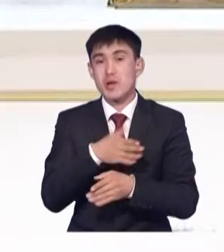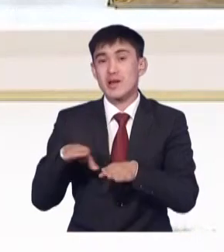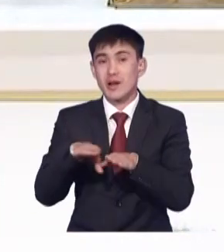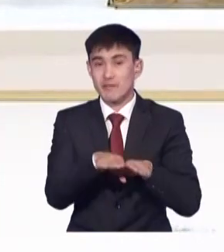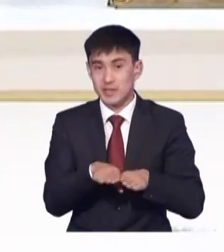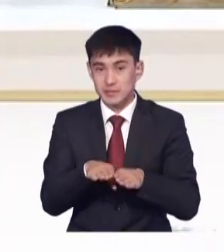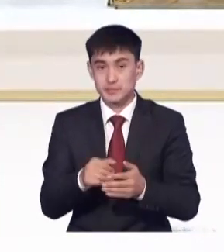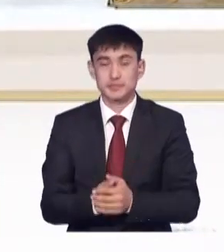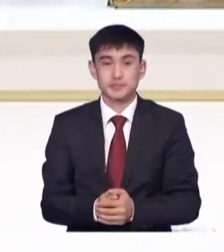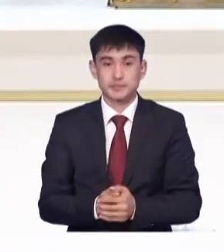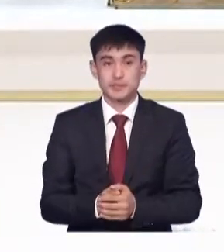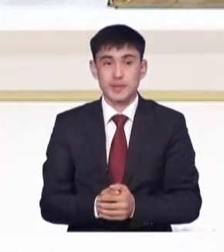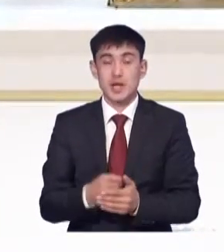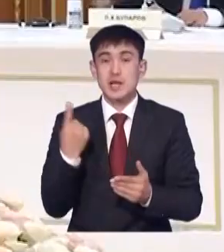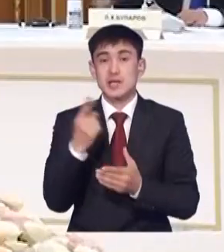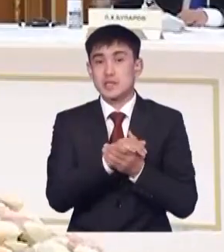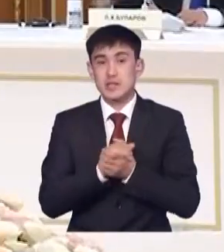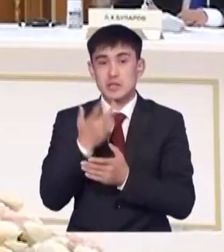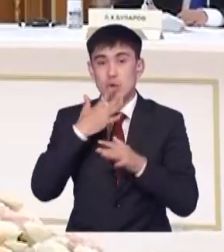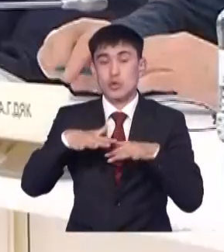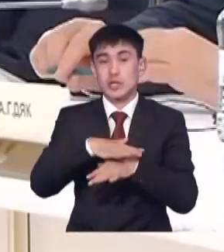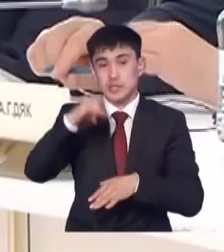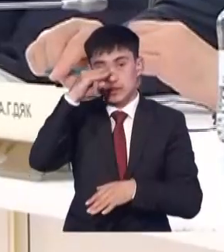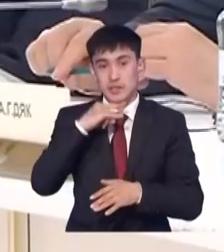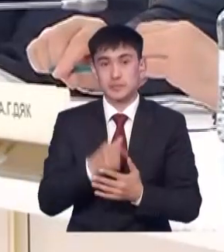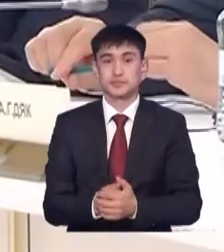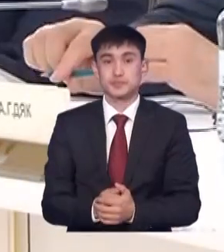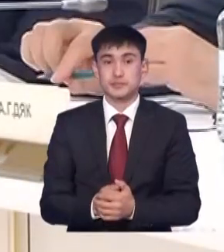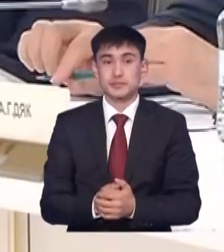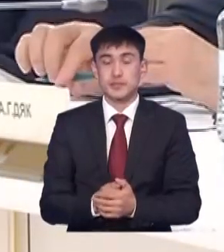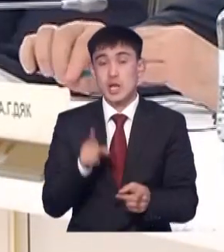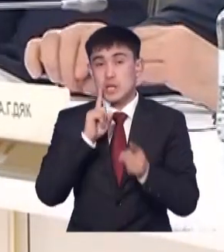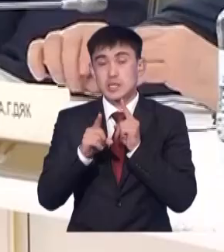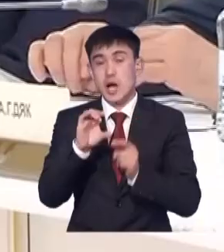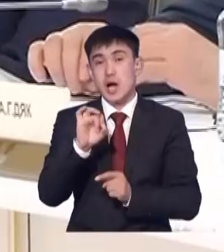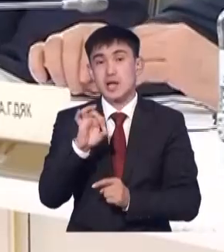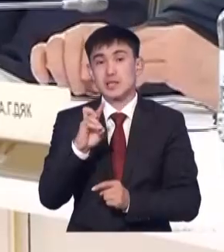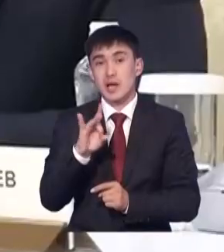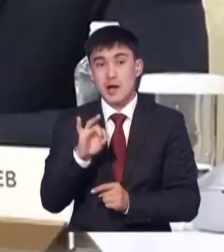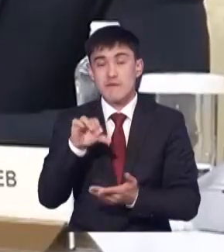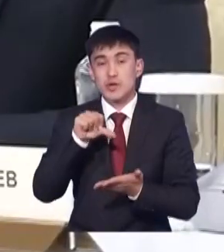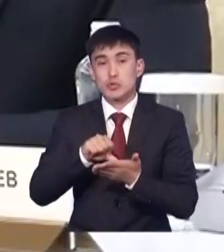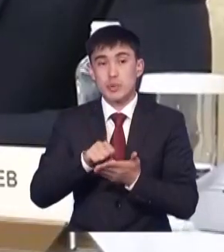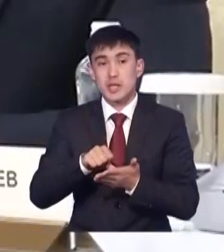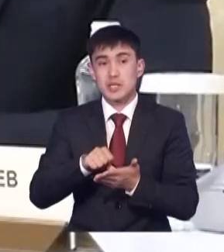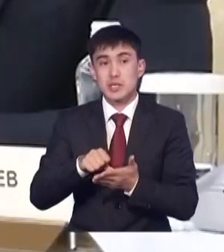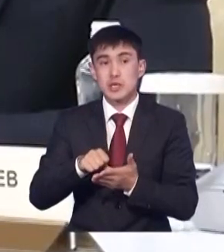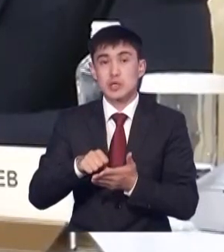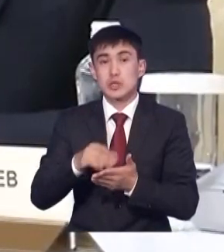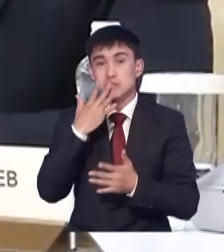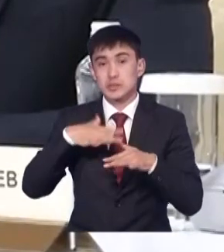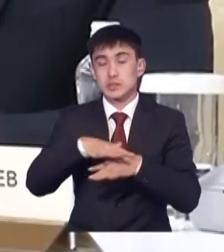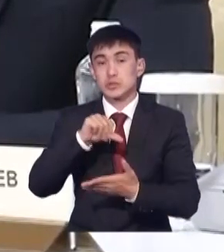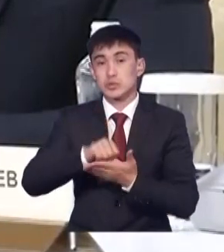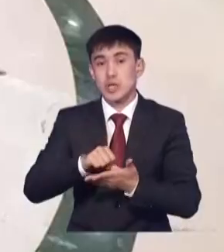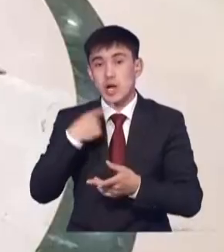равные. Единый народ Казахстана. Также в рамках сессии АНК состоялось выступление членов Института дружбы. Спикеры не